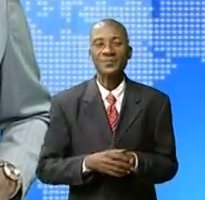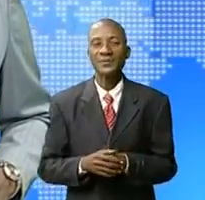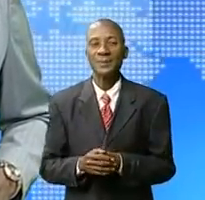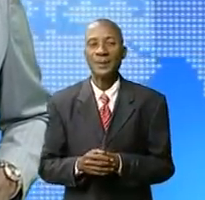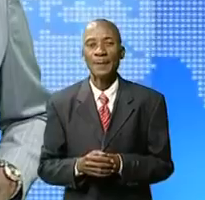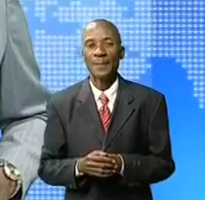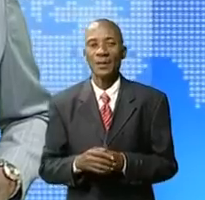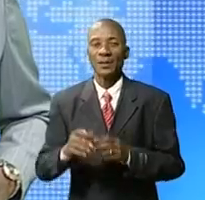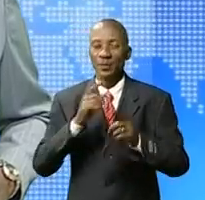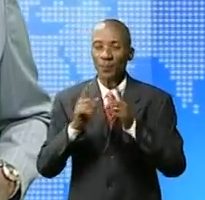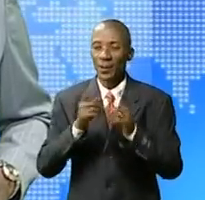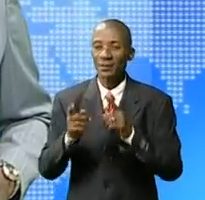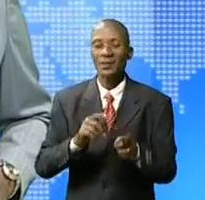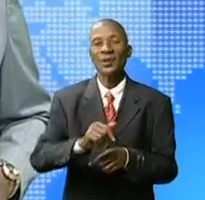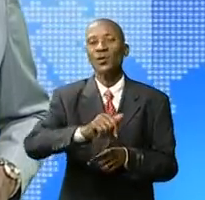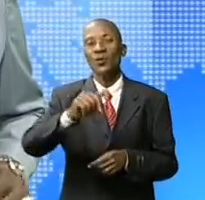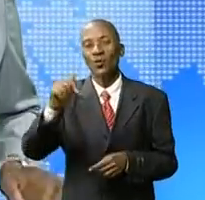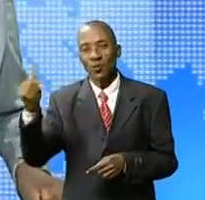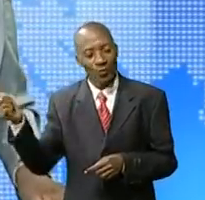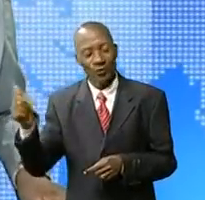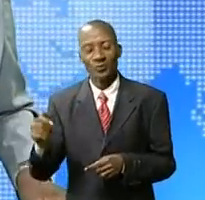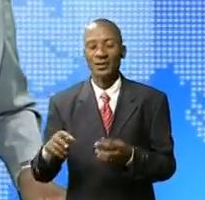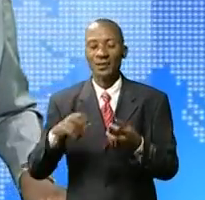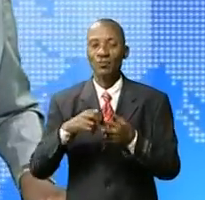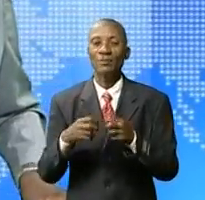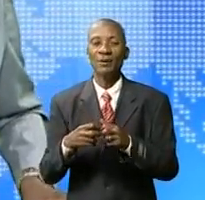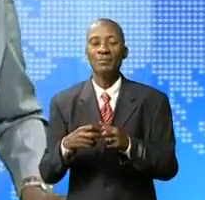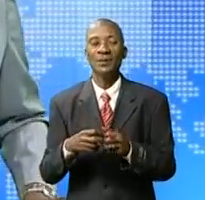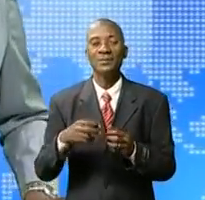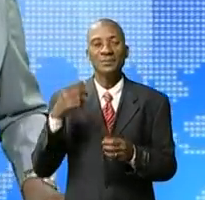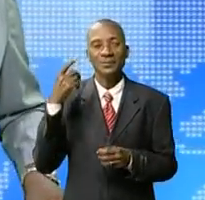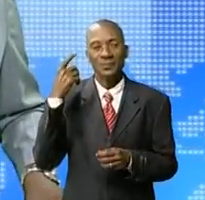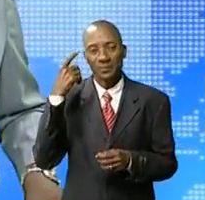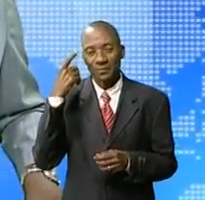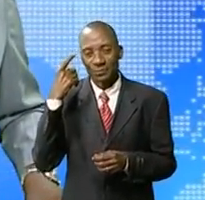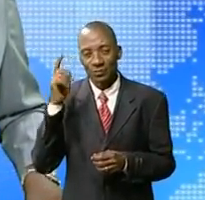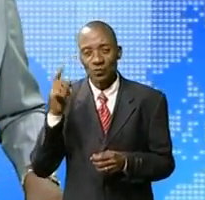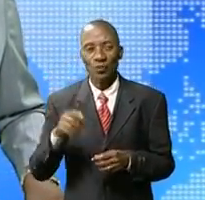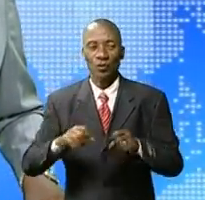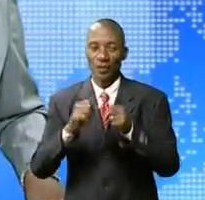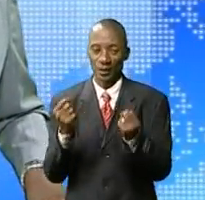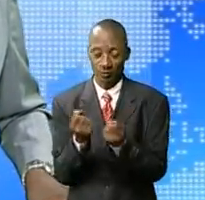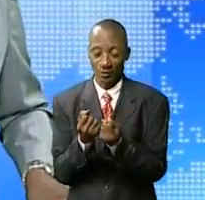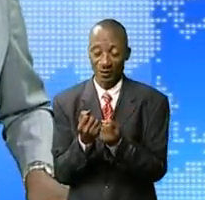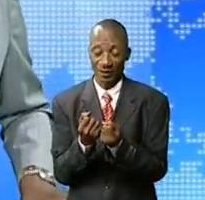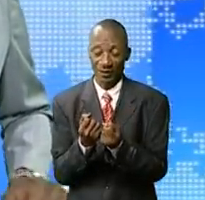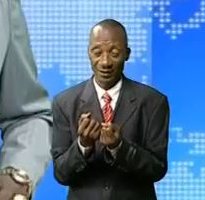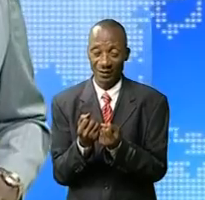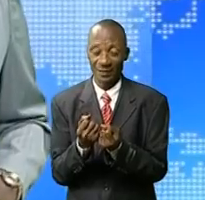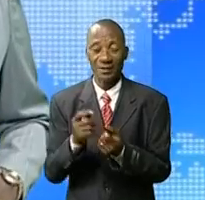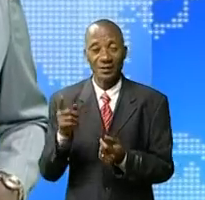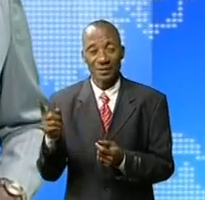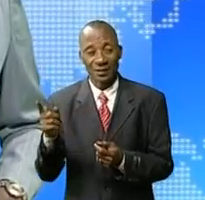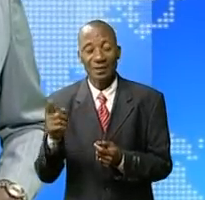les variables rentabilité économique, taille et âge de l'entreprise influent positivement sur la